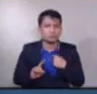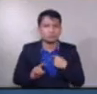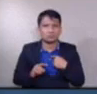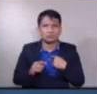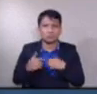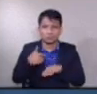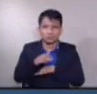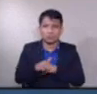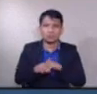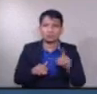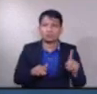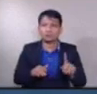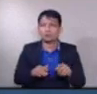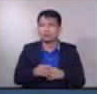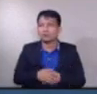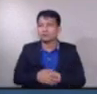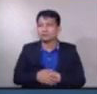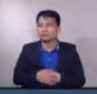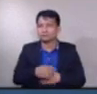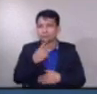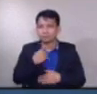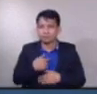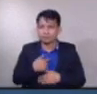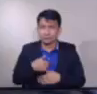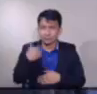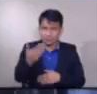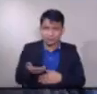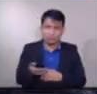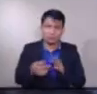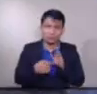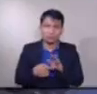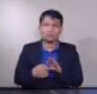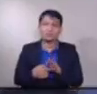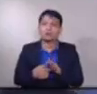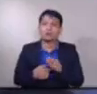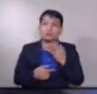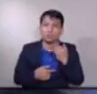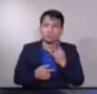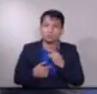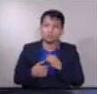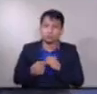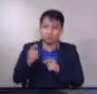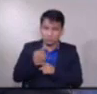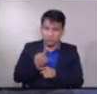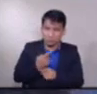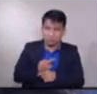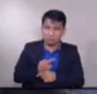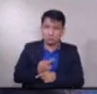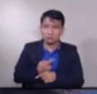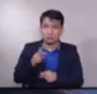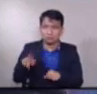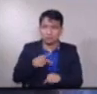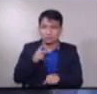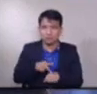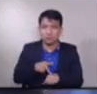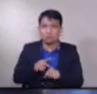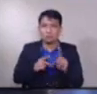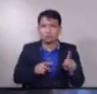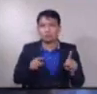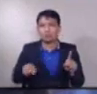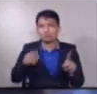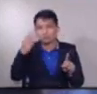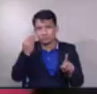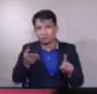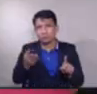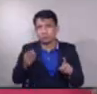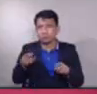magpadala, ganun ba 'yon? Of course. Tama po 'yan, Ma'am Lucci, because sad to say, ang Philippines ay one of the number